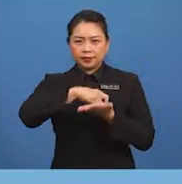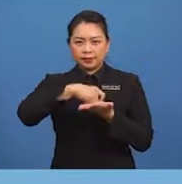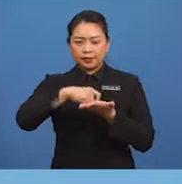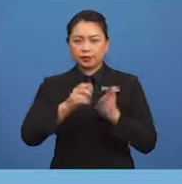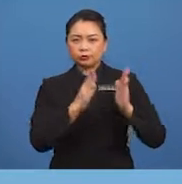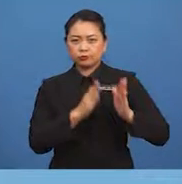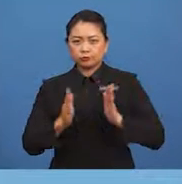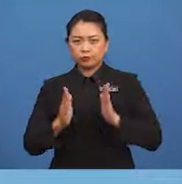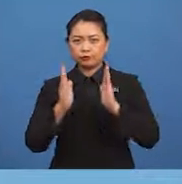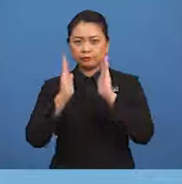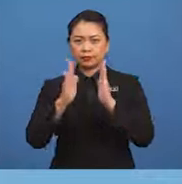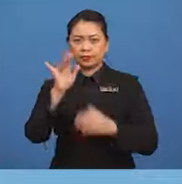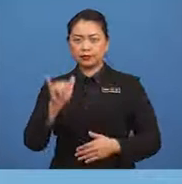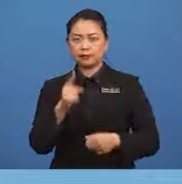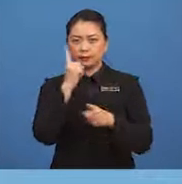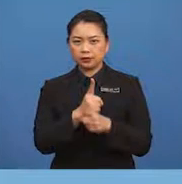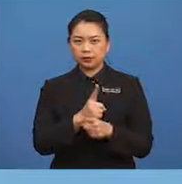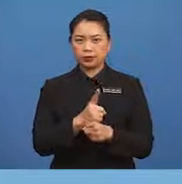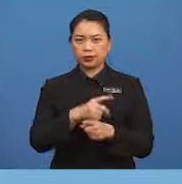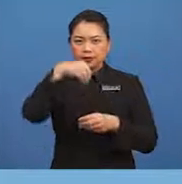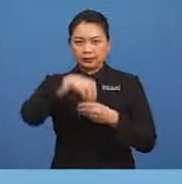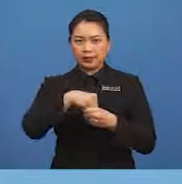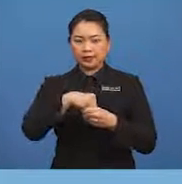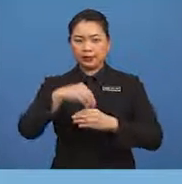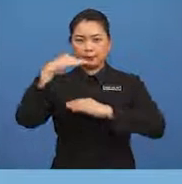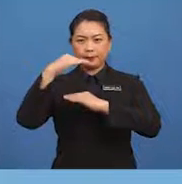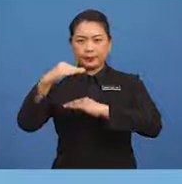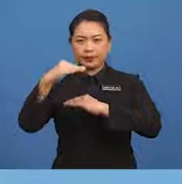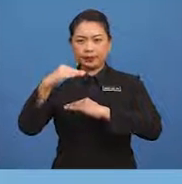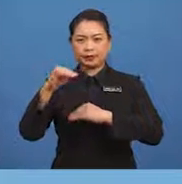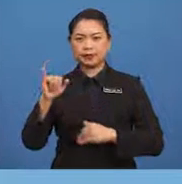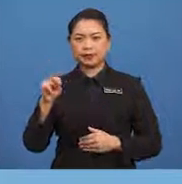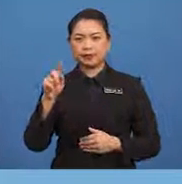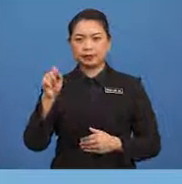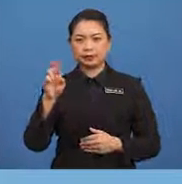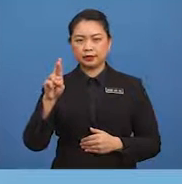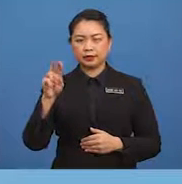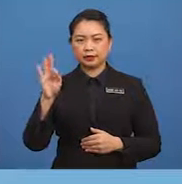Nyatakan susunan fasa yang betul dalam peringkat interfasa.